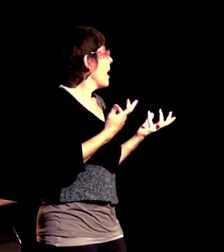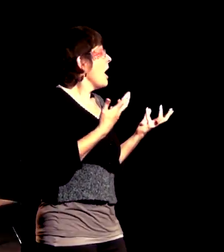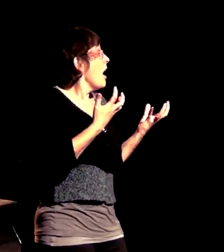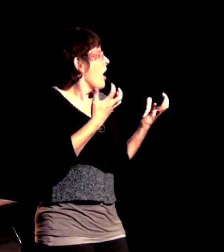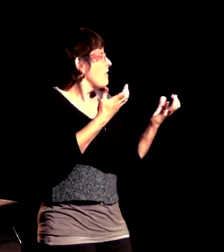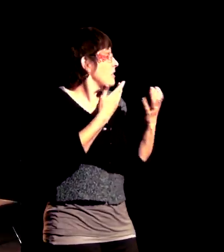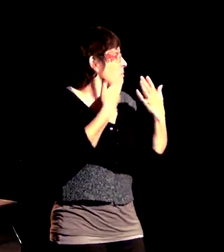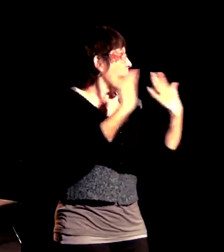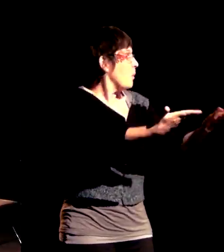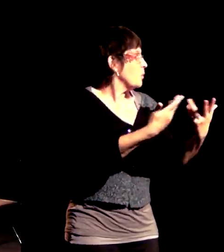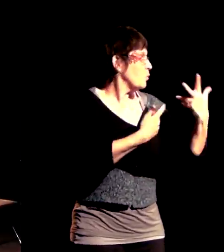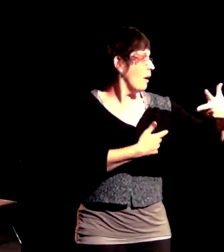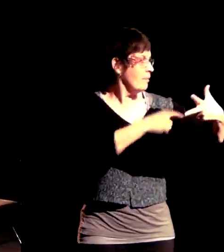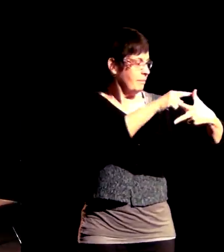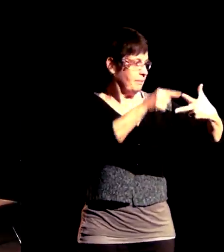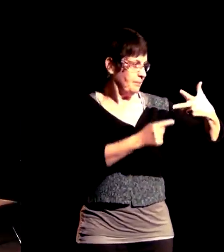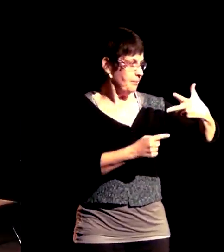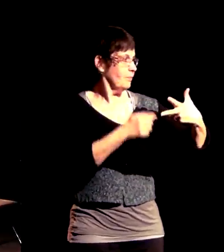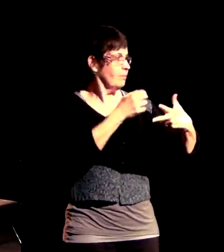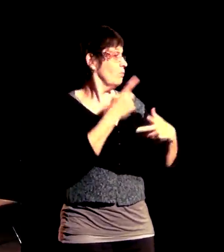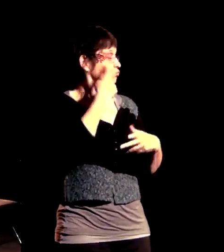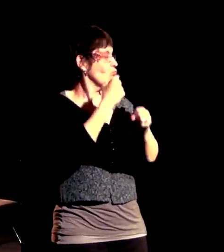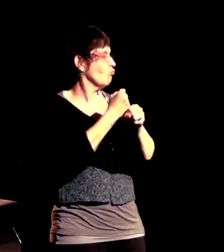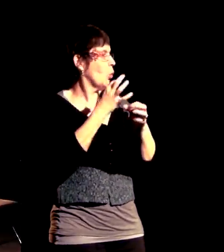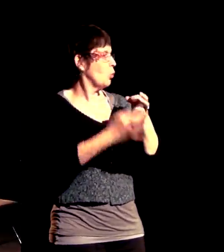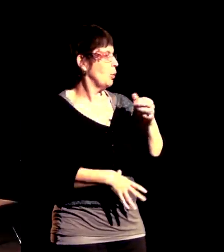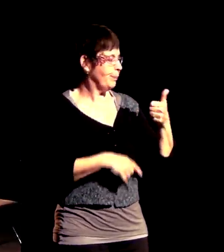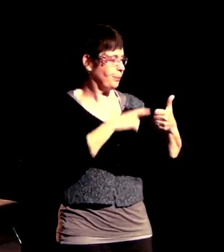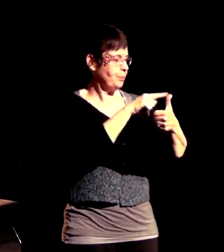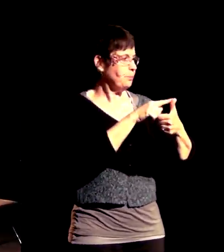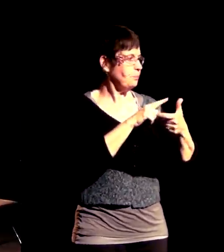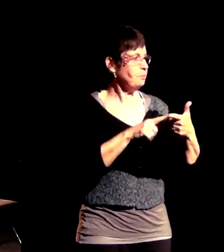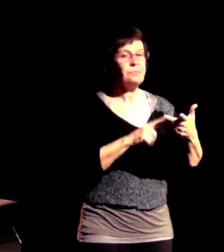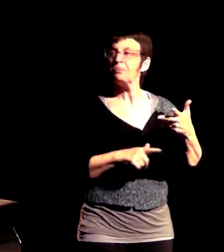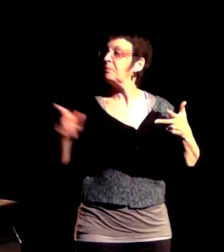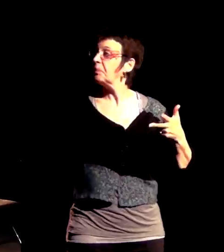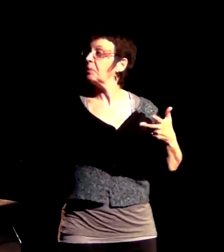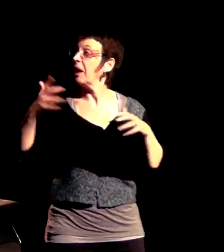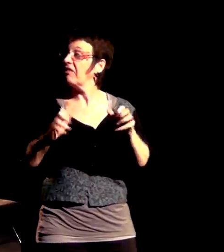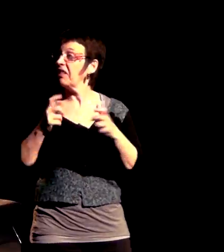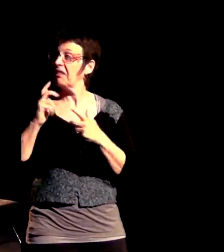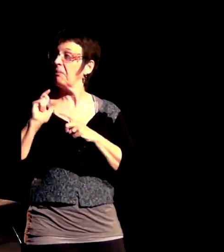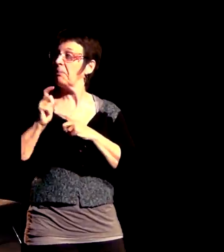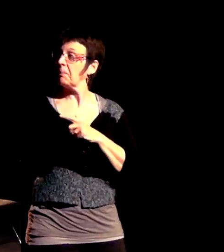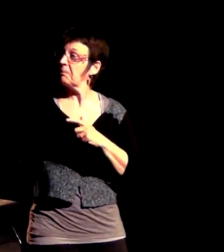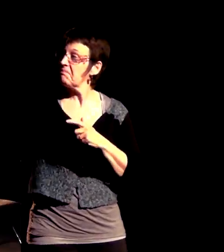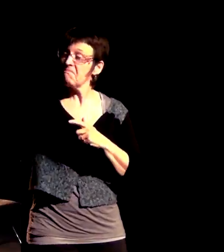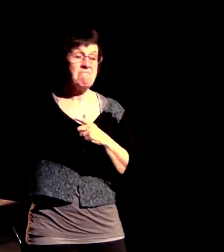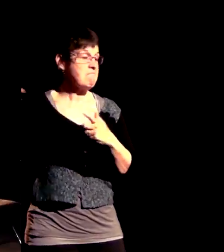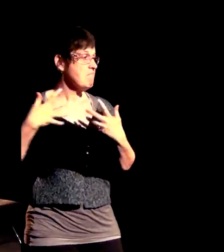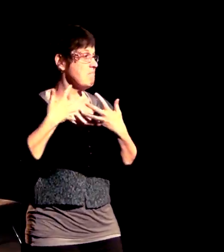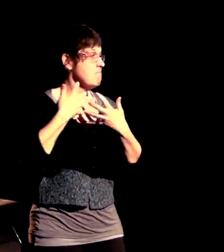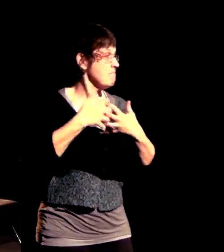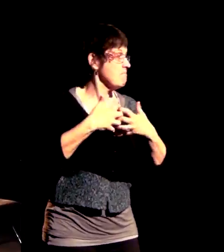fais trois propositions pour comment on peut faire pour enrayer cette mécanique raciste. Ben, la première proposition, c'est